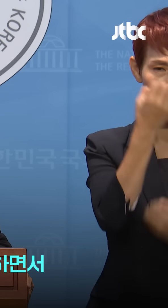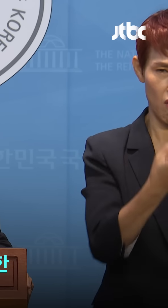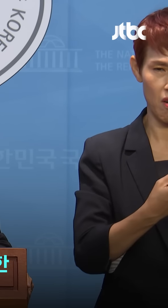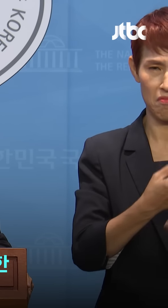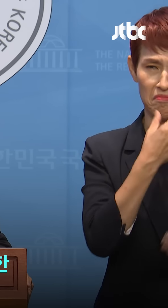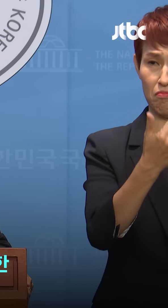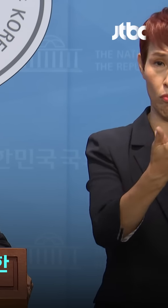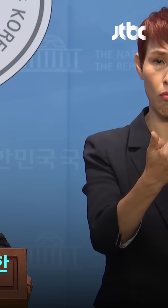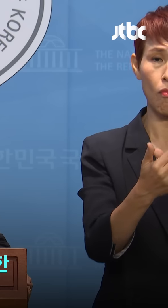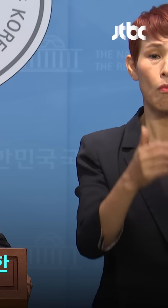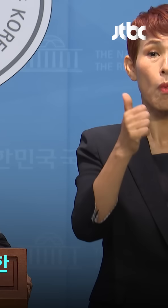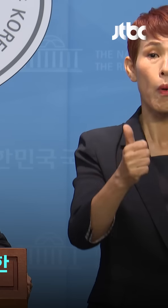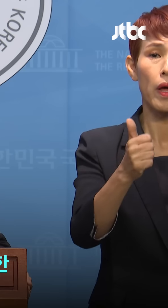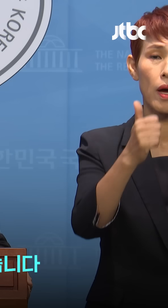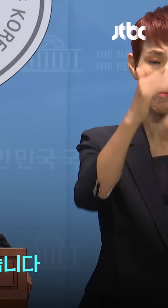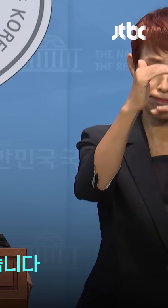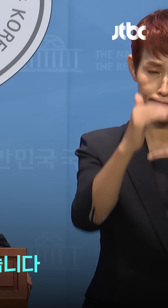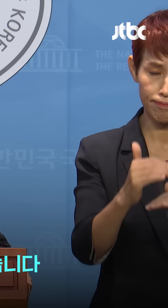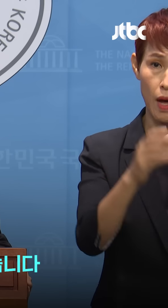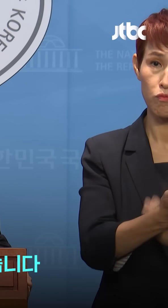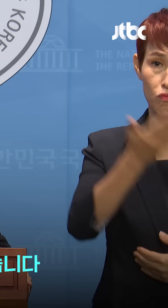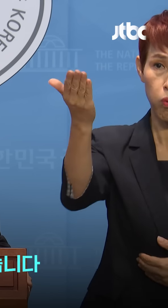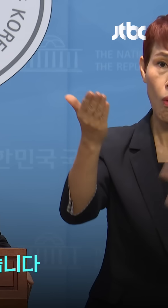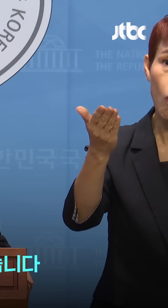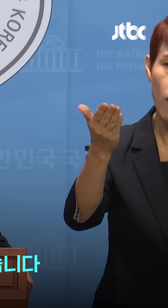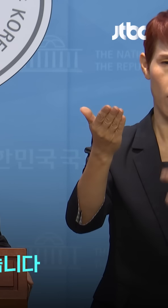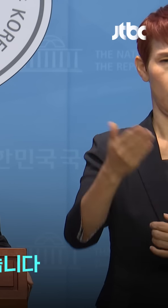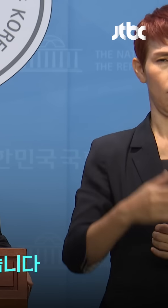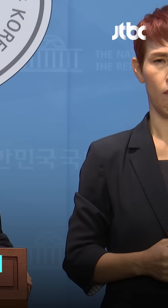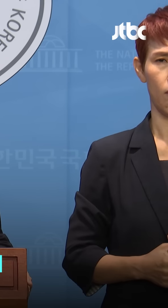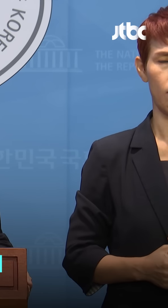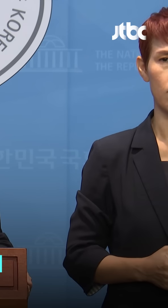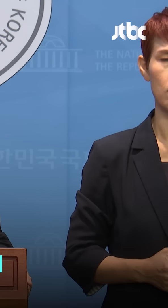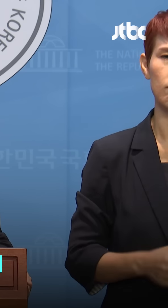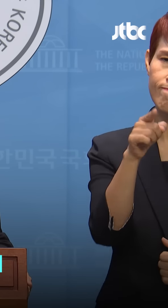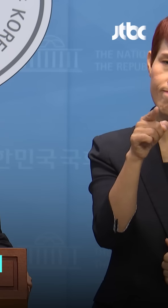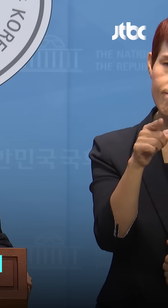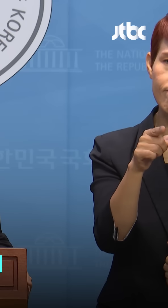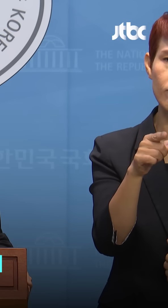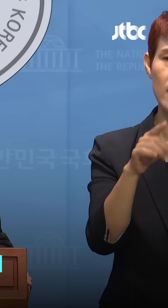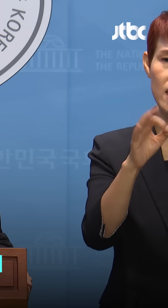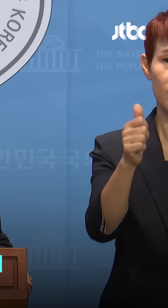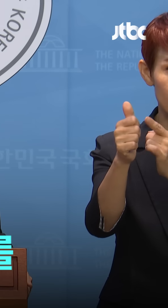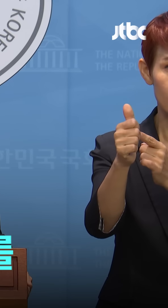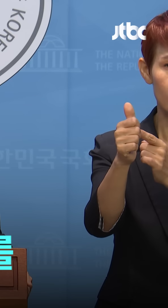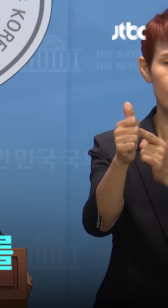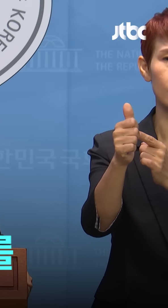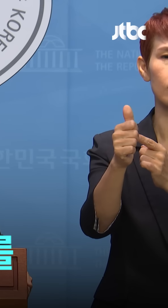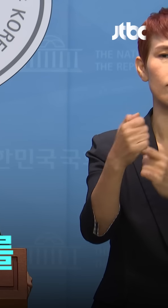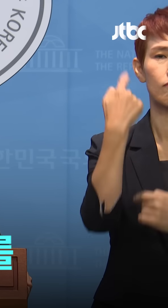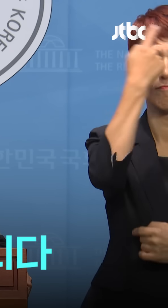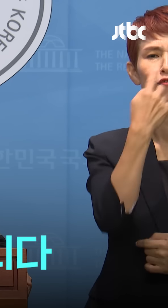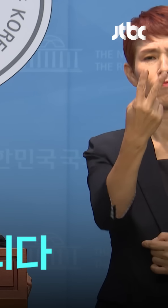거부하면서 왜 법원에는 그 과정에 대한 답변서를 제출했는지 모르겠습니다. 이것부터가 김 직무대행의